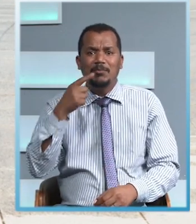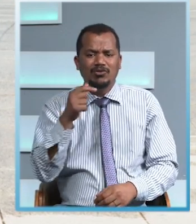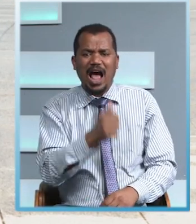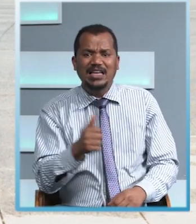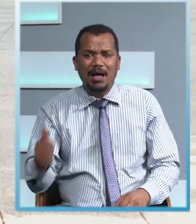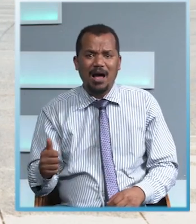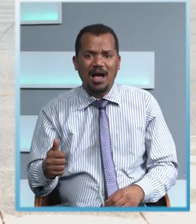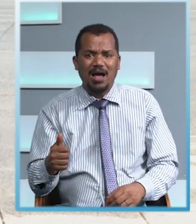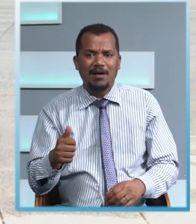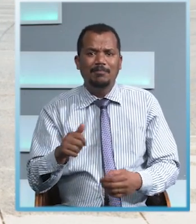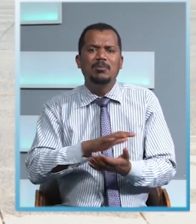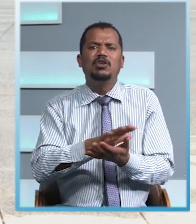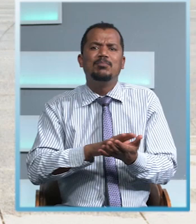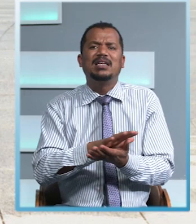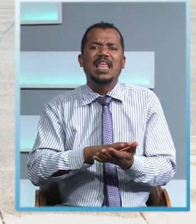እንደሚሉት አዲስ አበባ